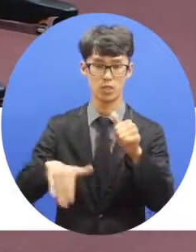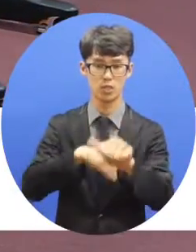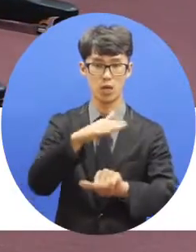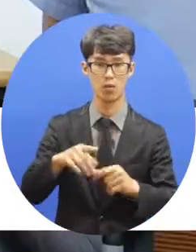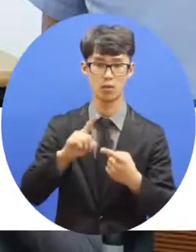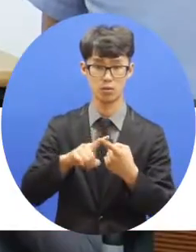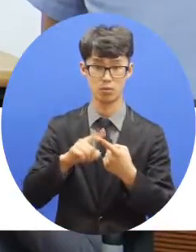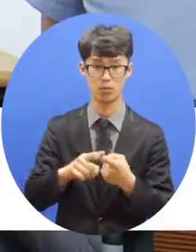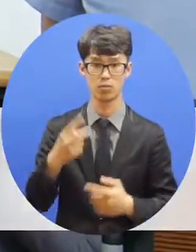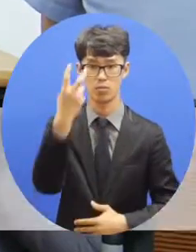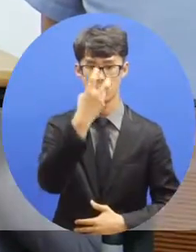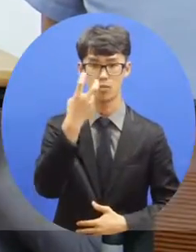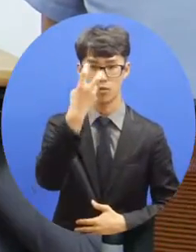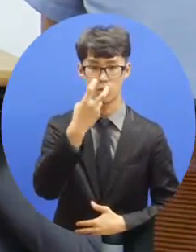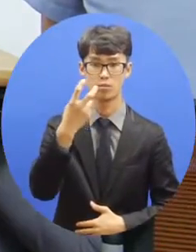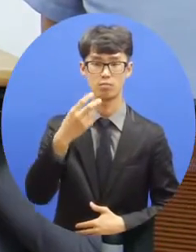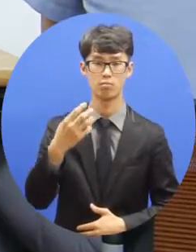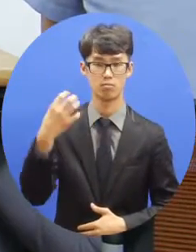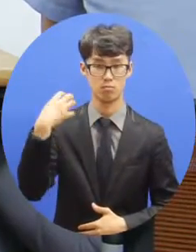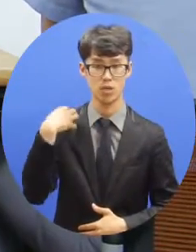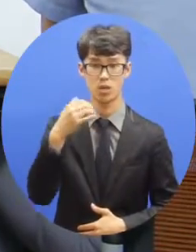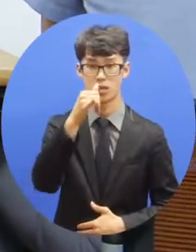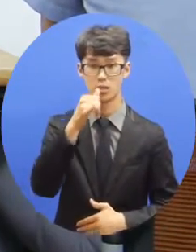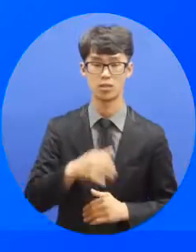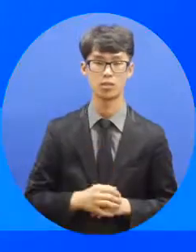대해 중점 점검하는 시간을 가졌습니다.